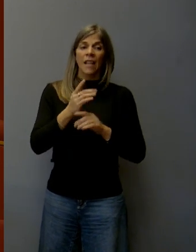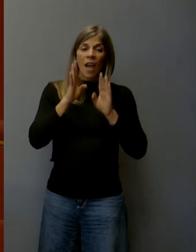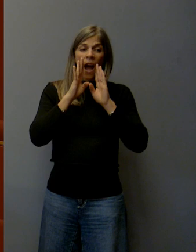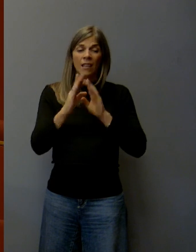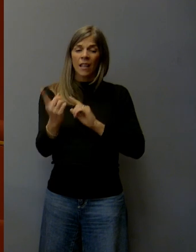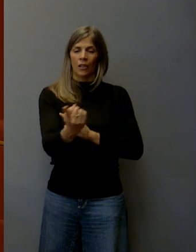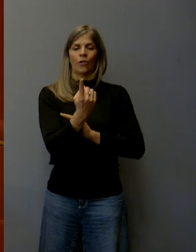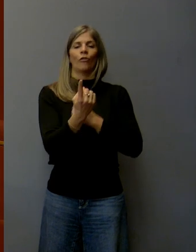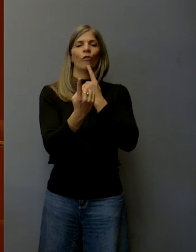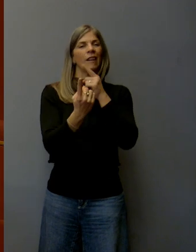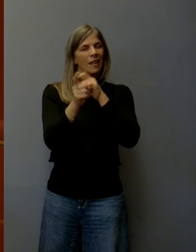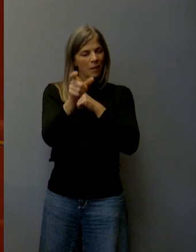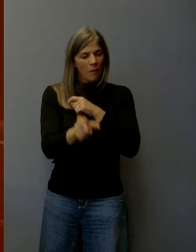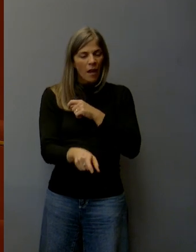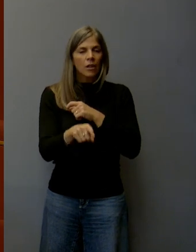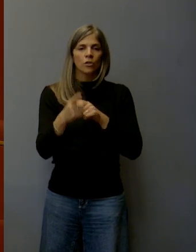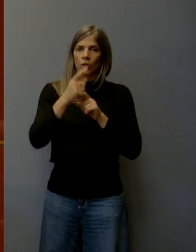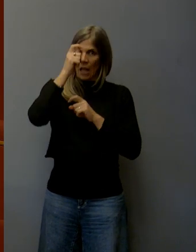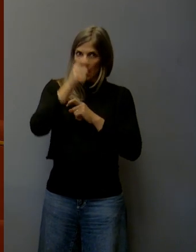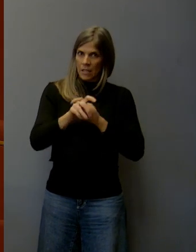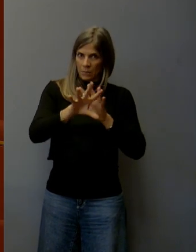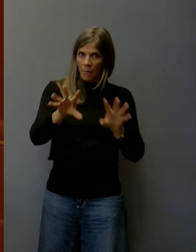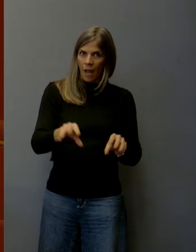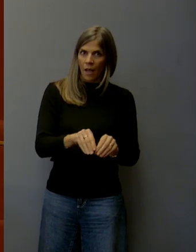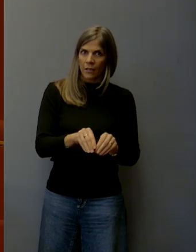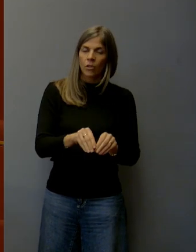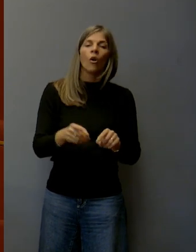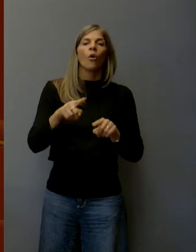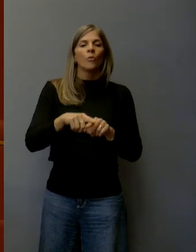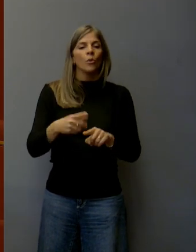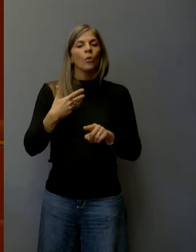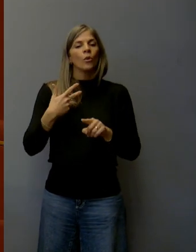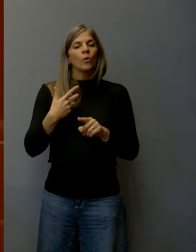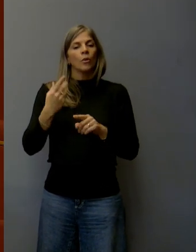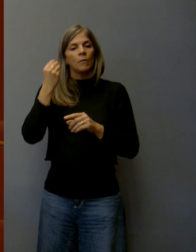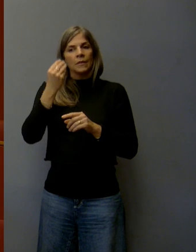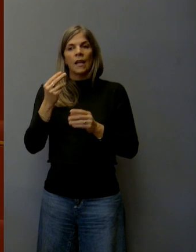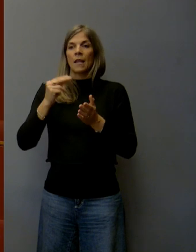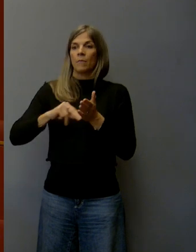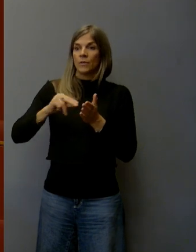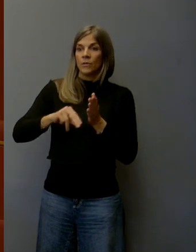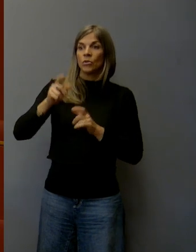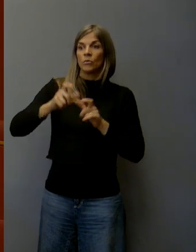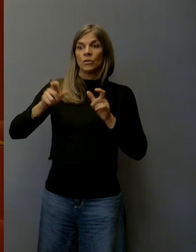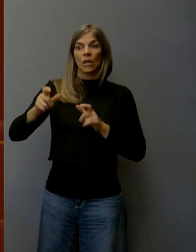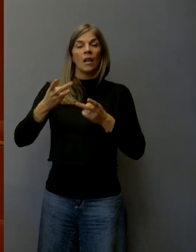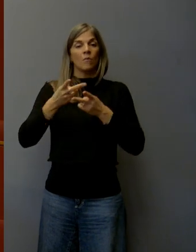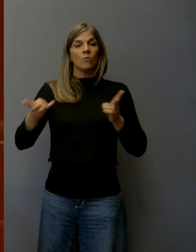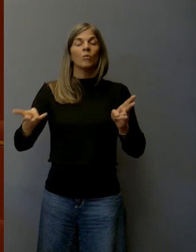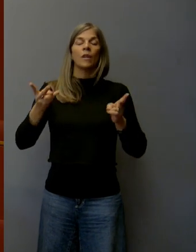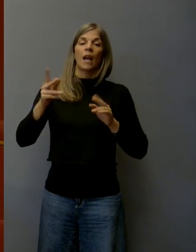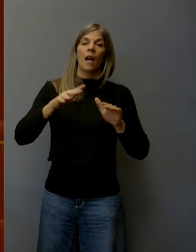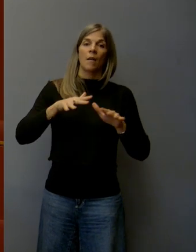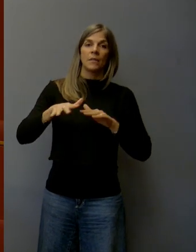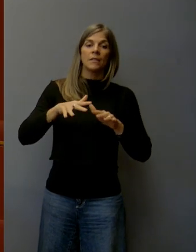come non è più possibile pensare che ci siano uffici o personale da pubblica amministrazione che interagiscono